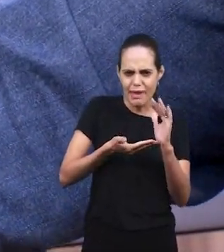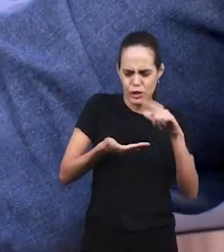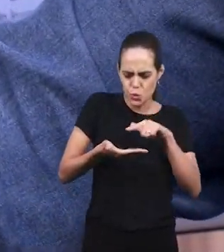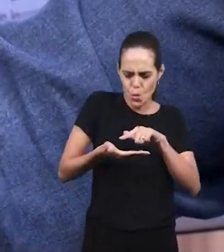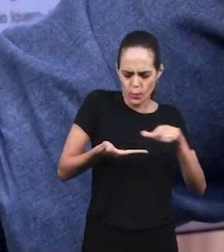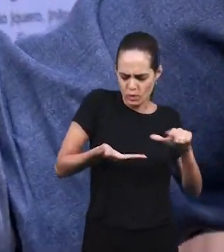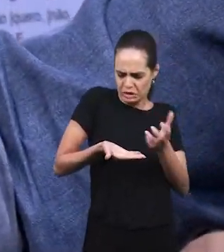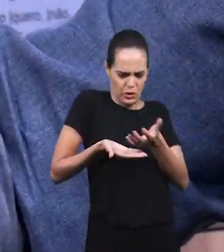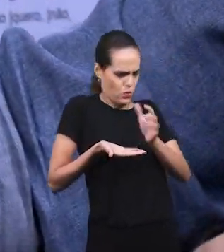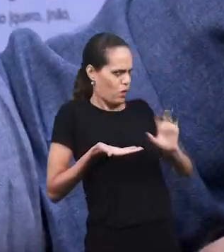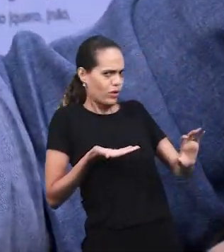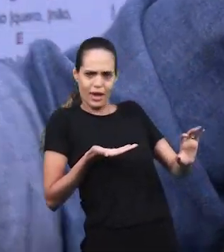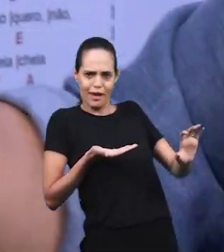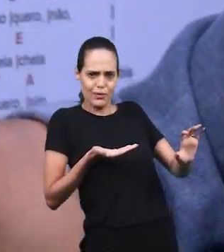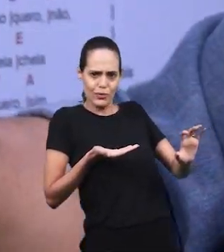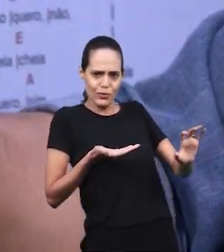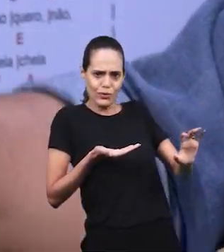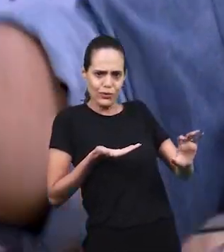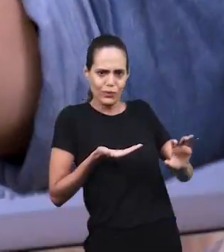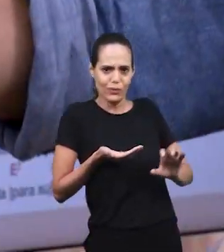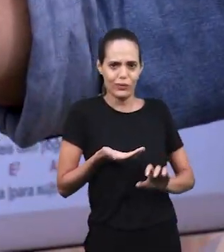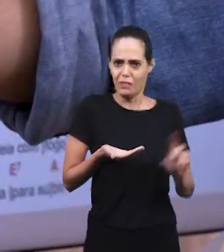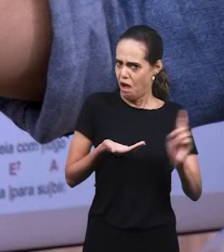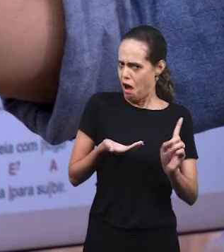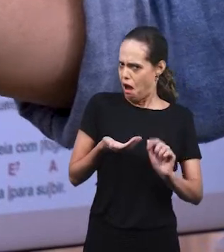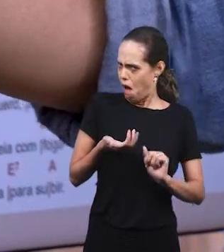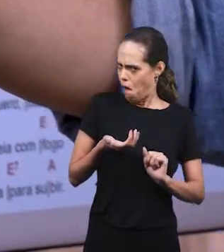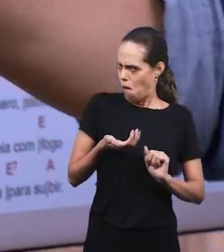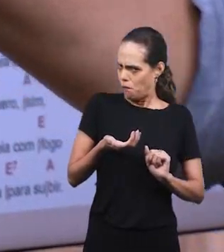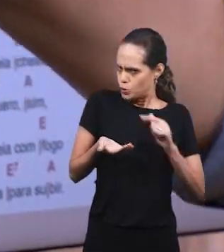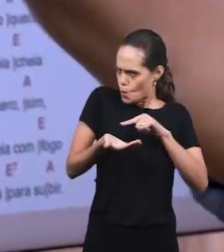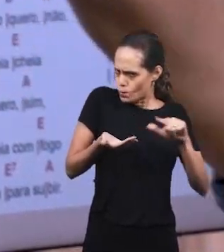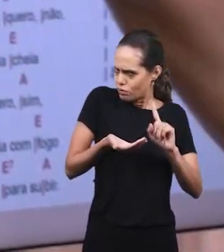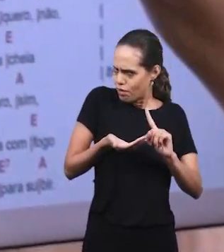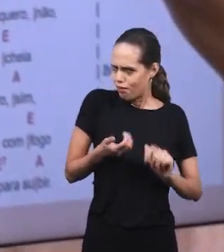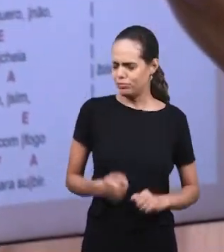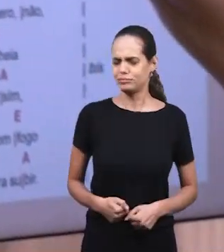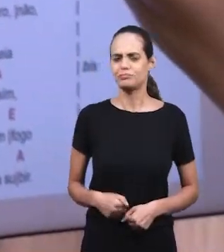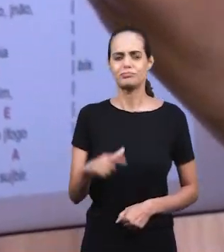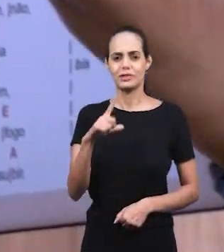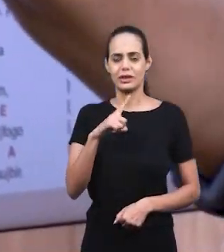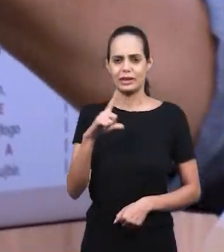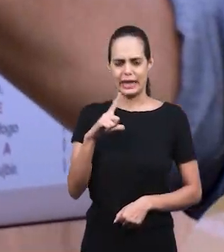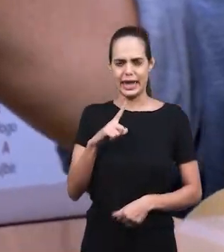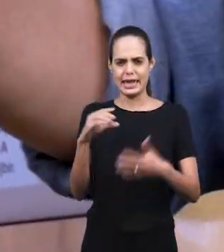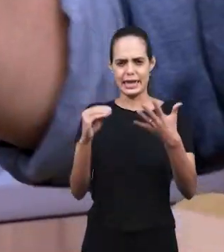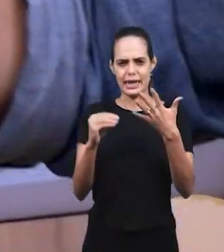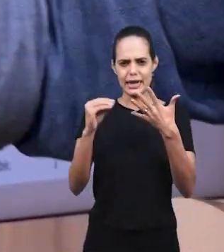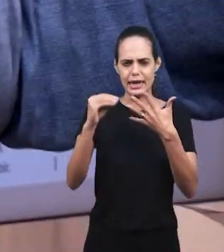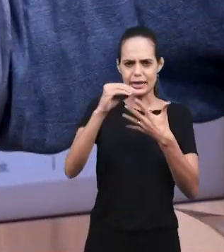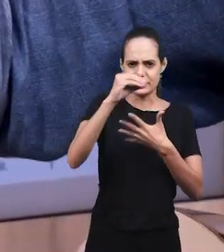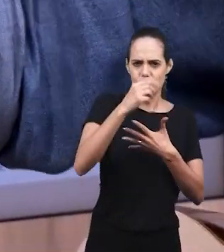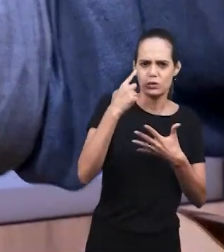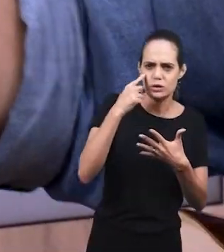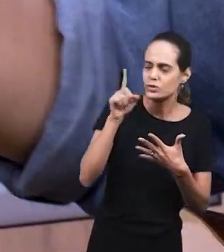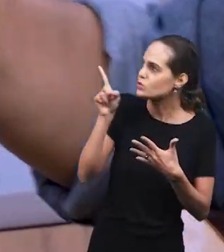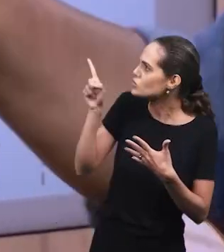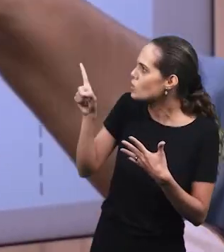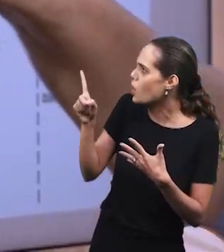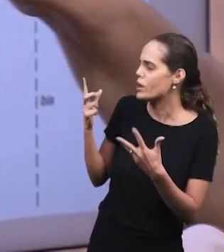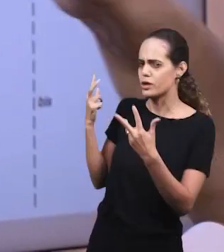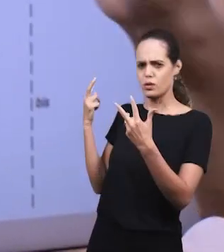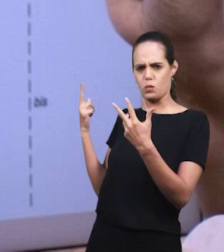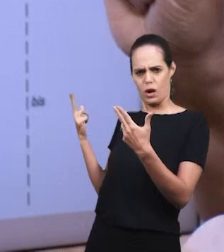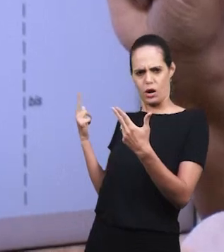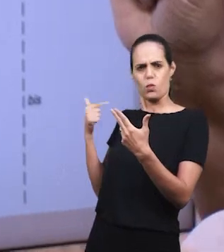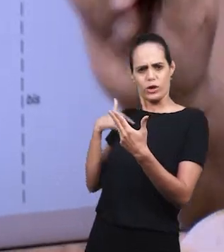veux, non. Et là, les chiffres sont dans la même forme que je vous ai enseigné les autres